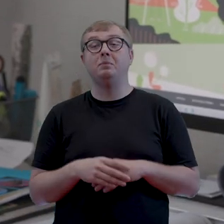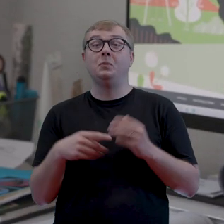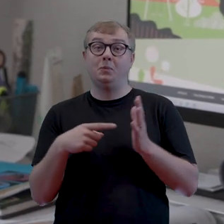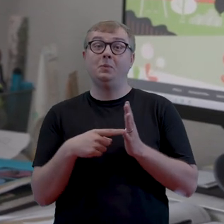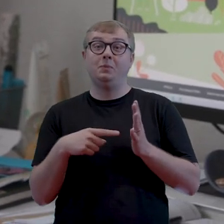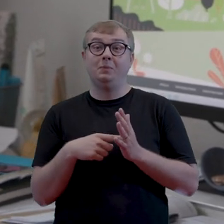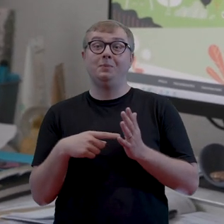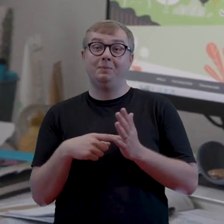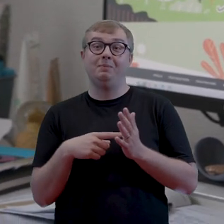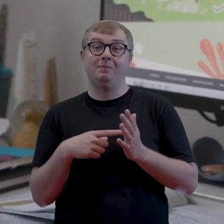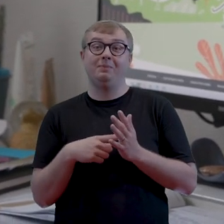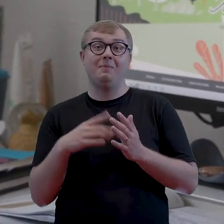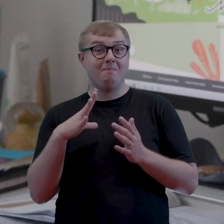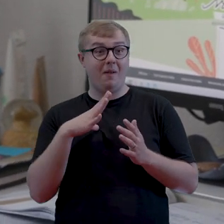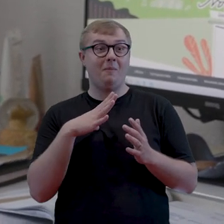To były